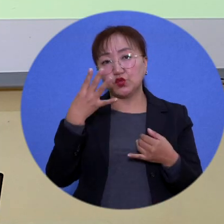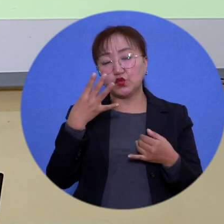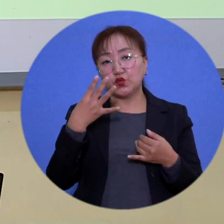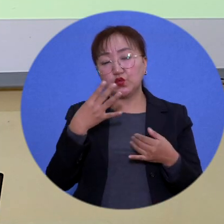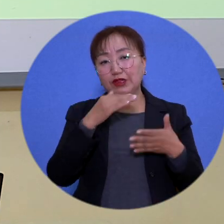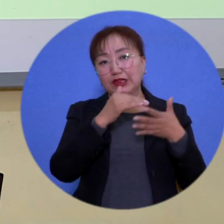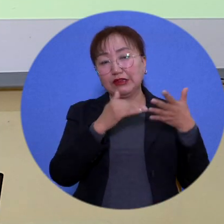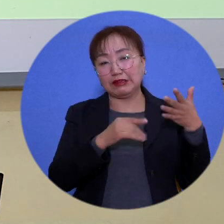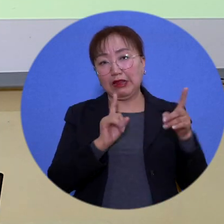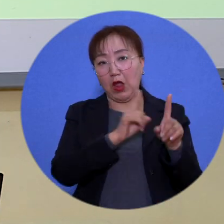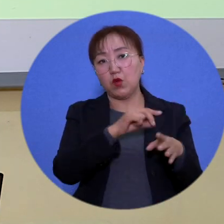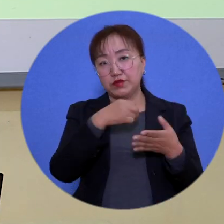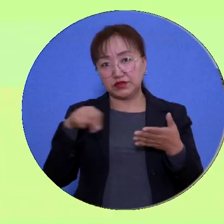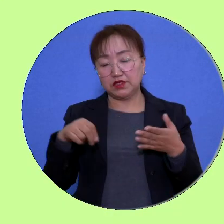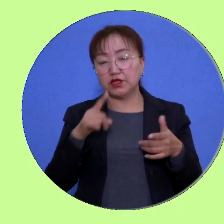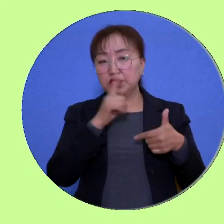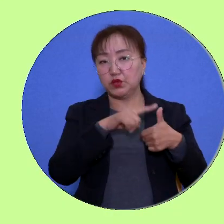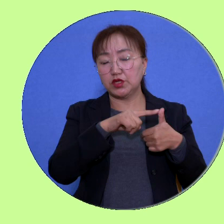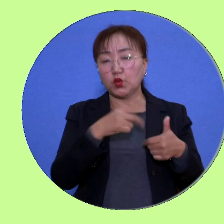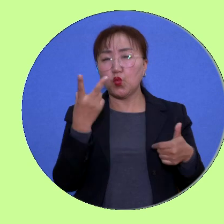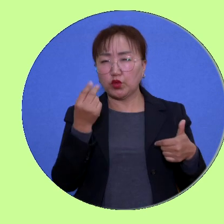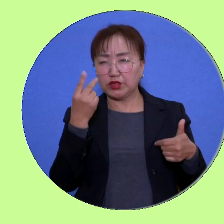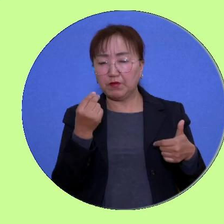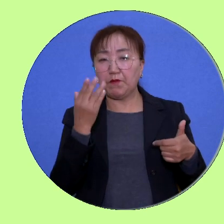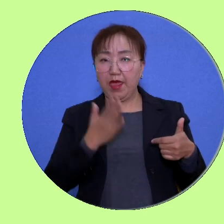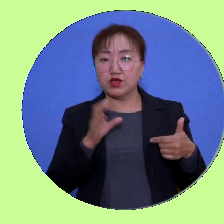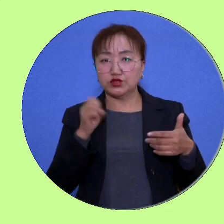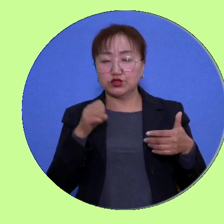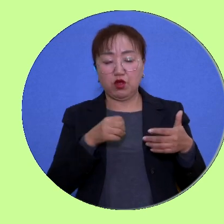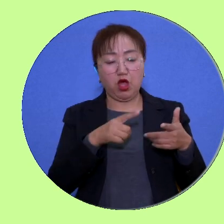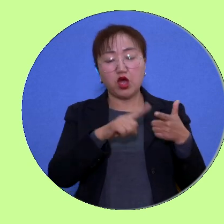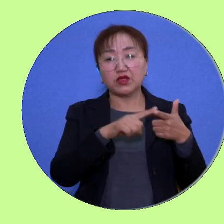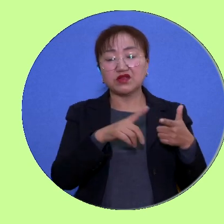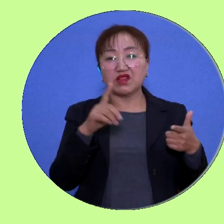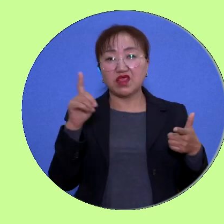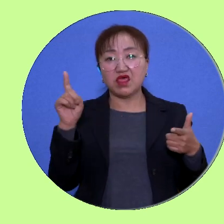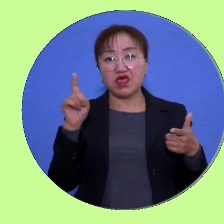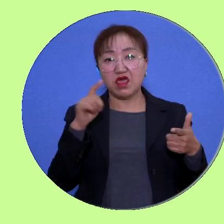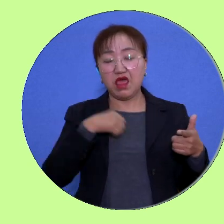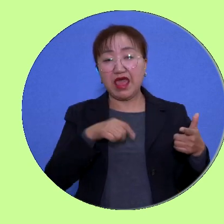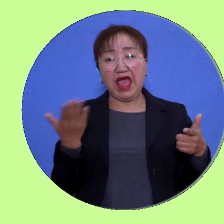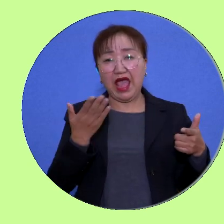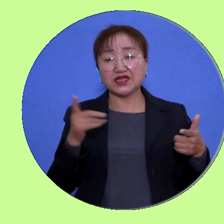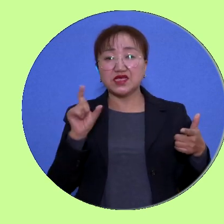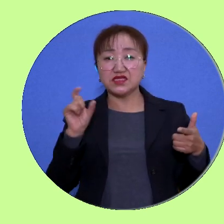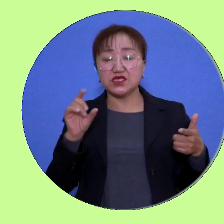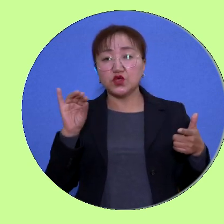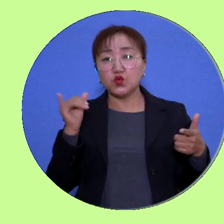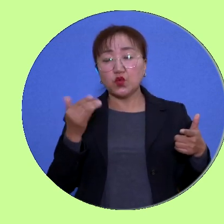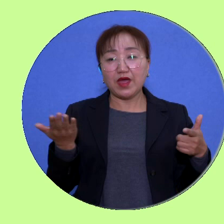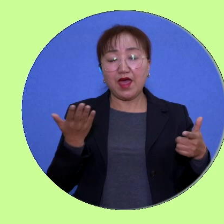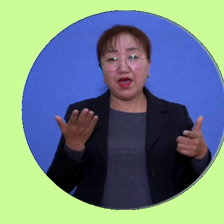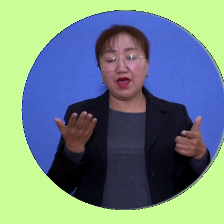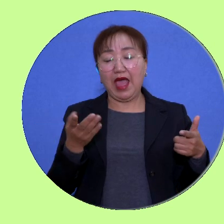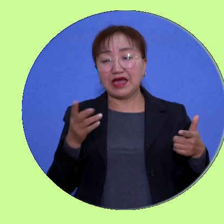གེ པཤུར ཡངར འཕུར གེལ སྤེུལ སྤུབལ གེལ